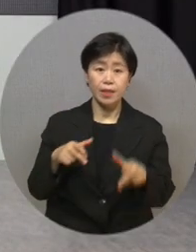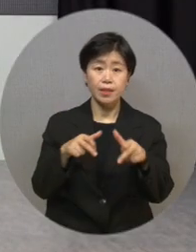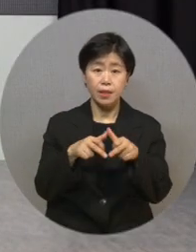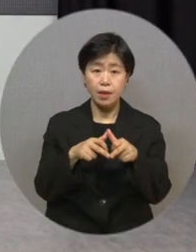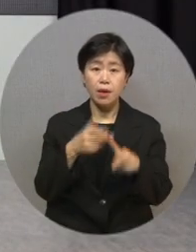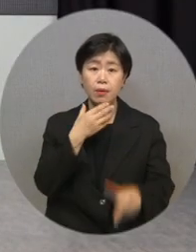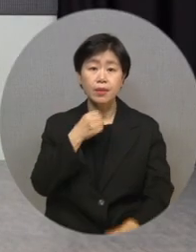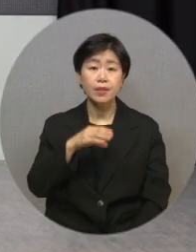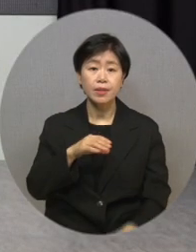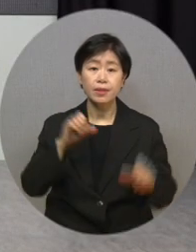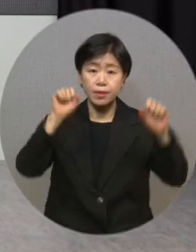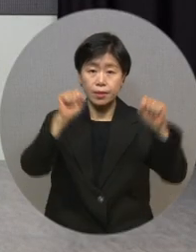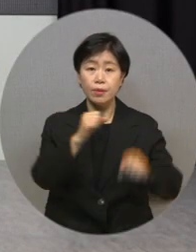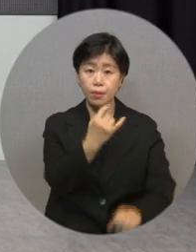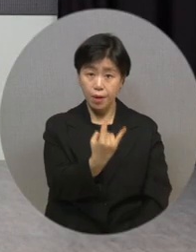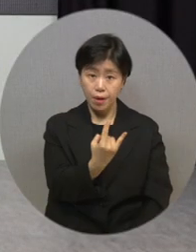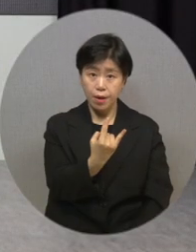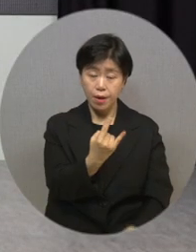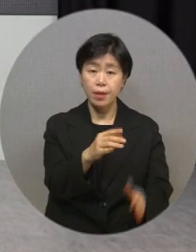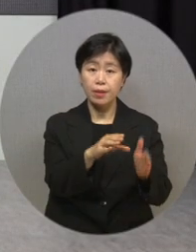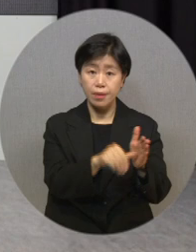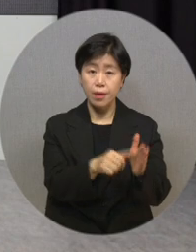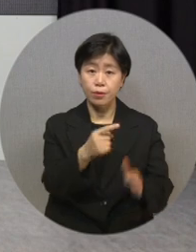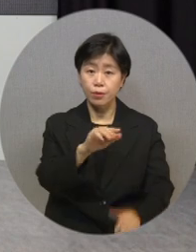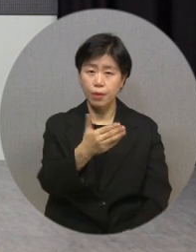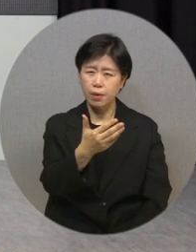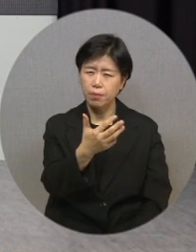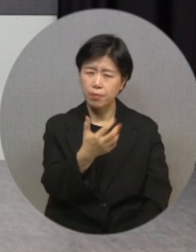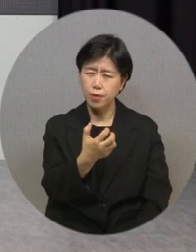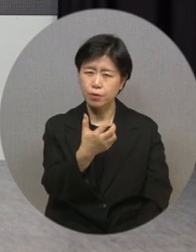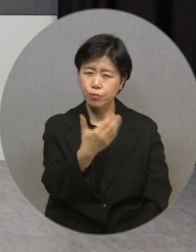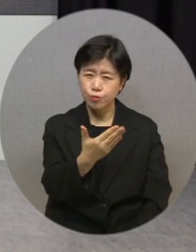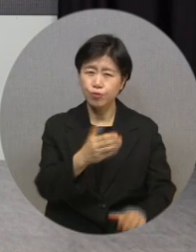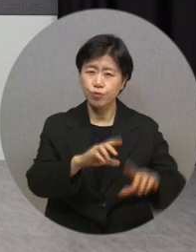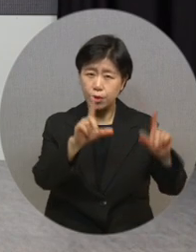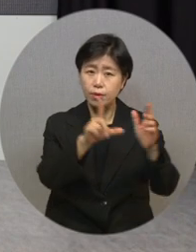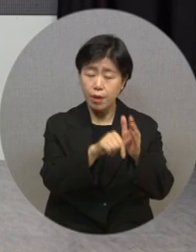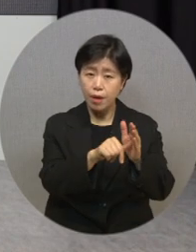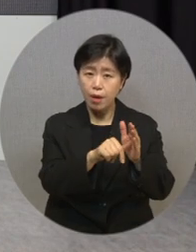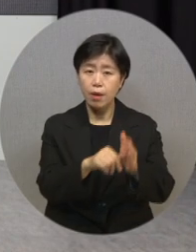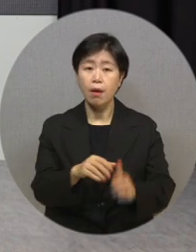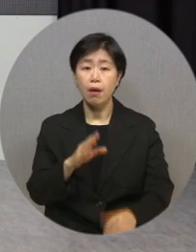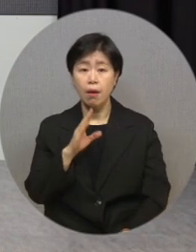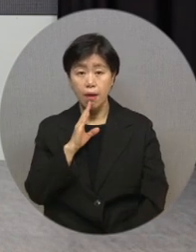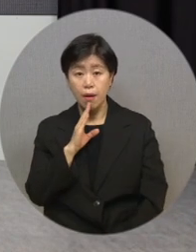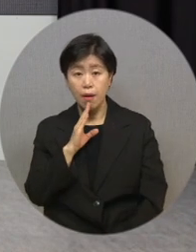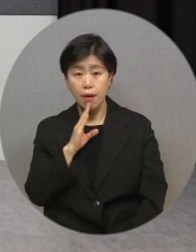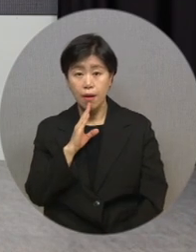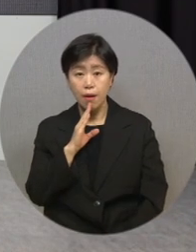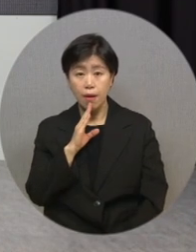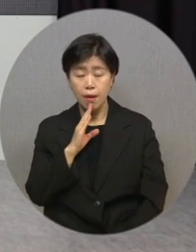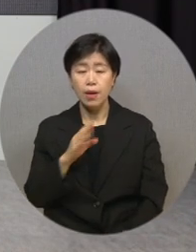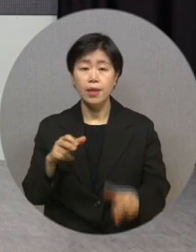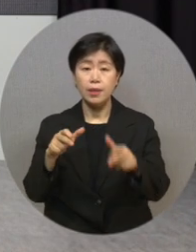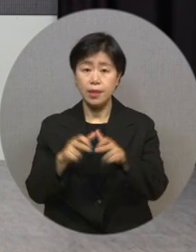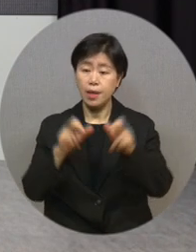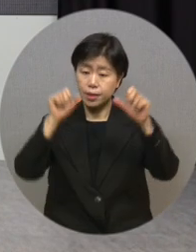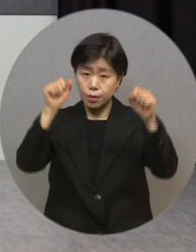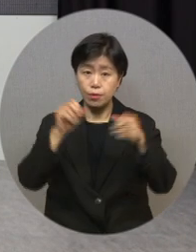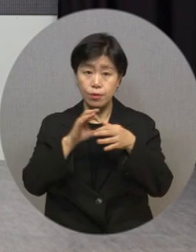체회 시절에 89년도에 오네 그때 그러니까 장애인 체육 기구에 네네네